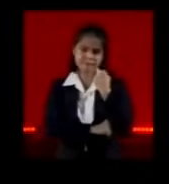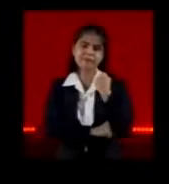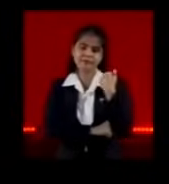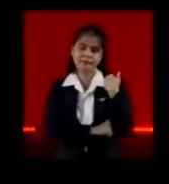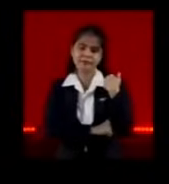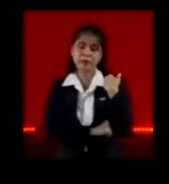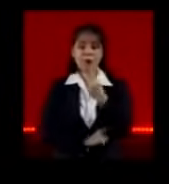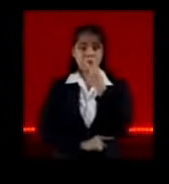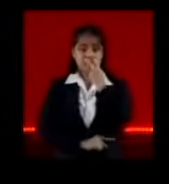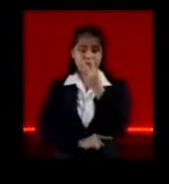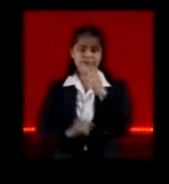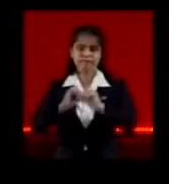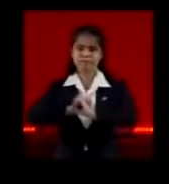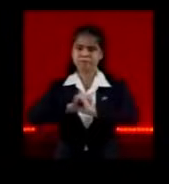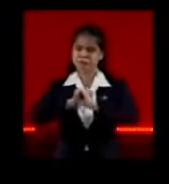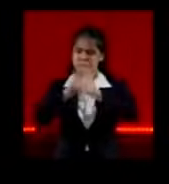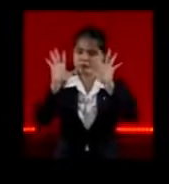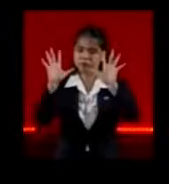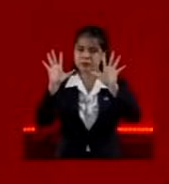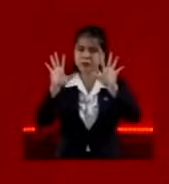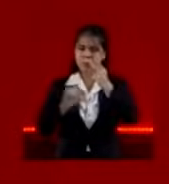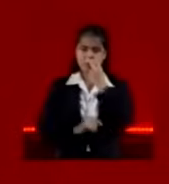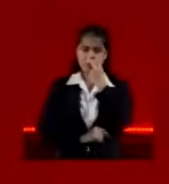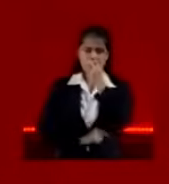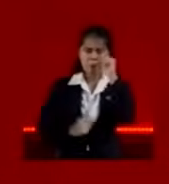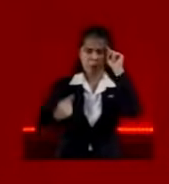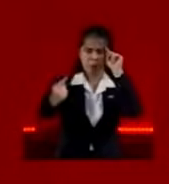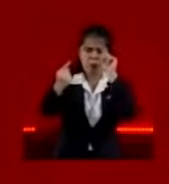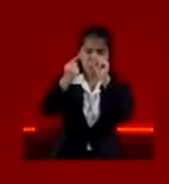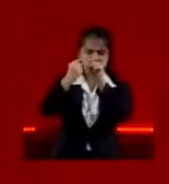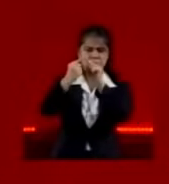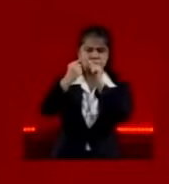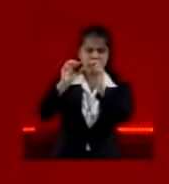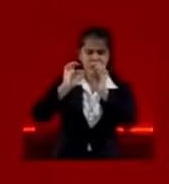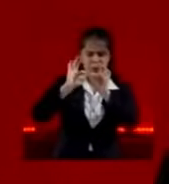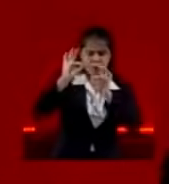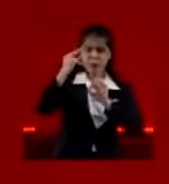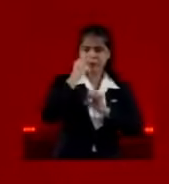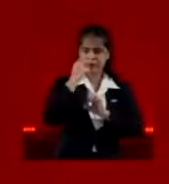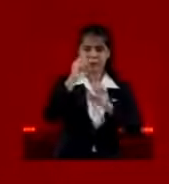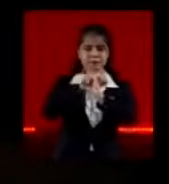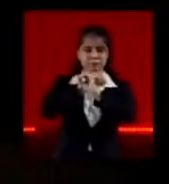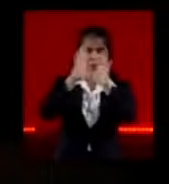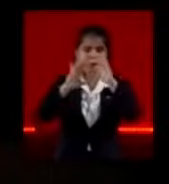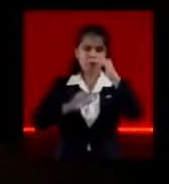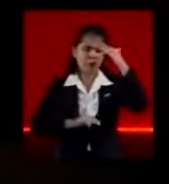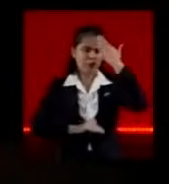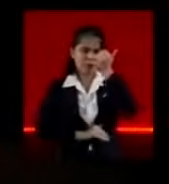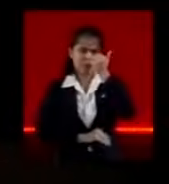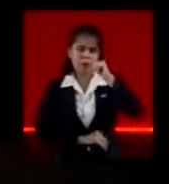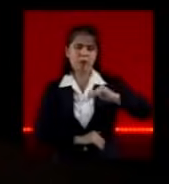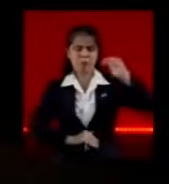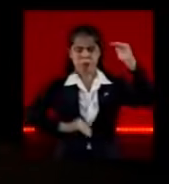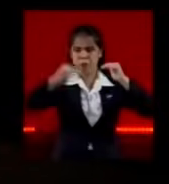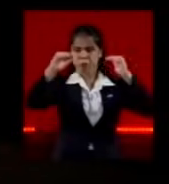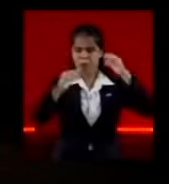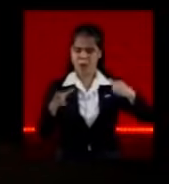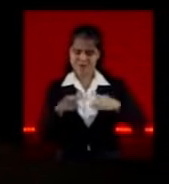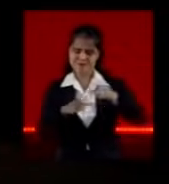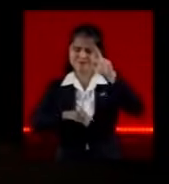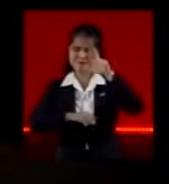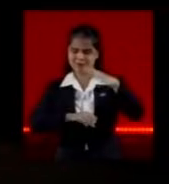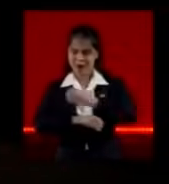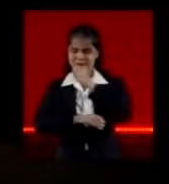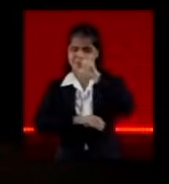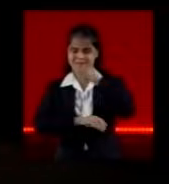ทศให้เดินหน้าต่อไปได้ในยุคที่โลกเปลี่ยนแปลงใช่ไหมภูมิรัฐศาสตร์โลกเปลี่ยนแปลงเห็นอยู่แล้วนะครับสงคร